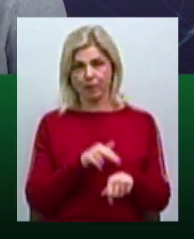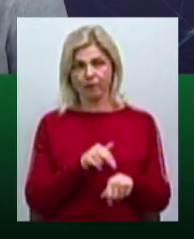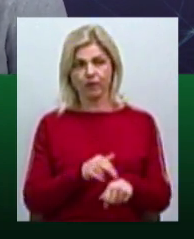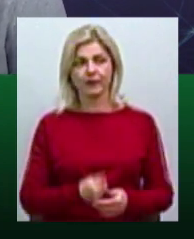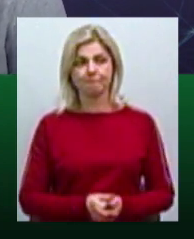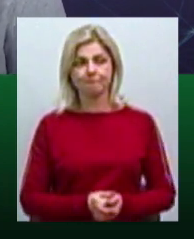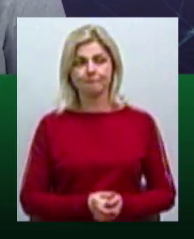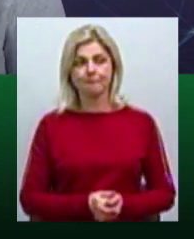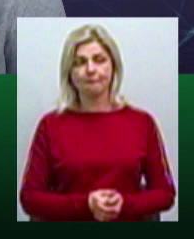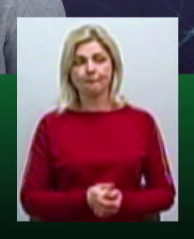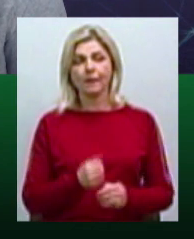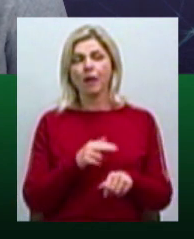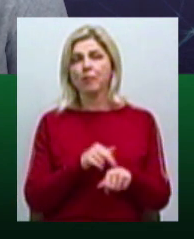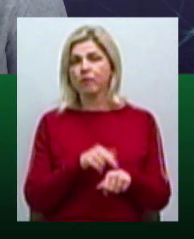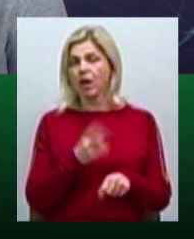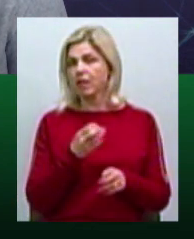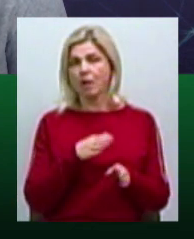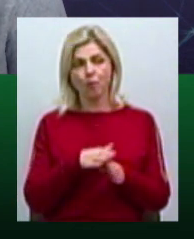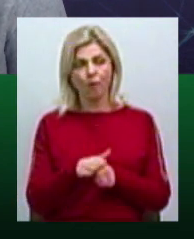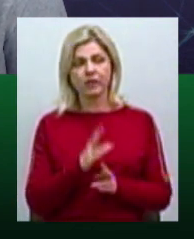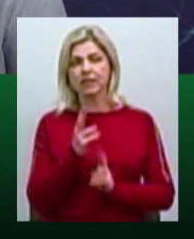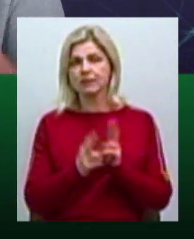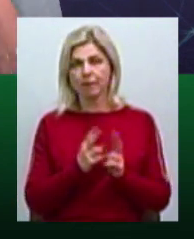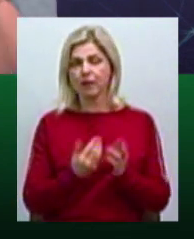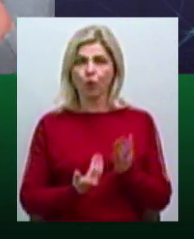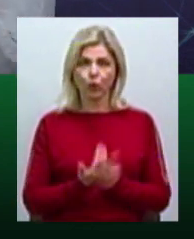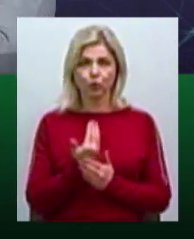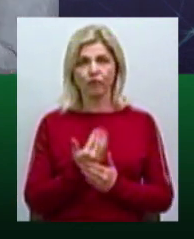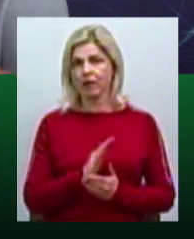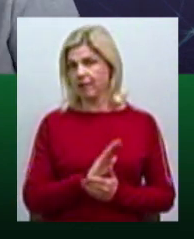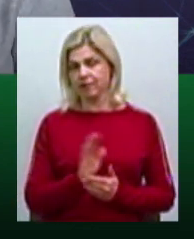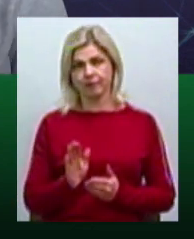Вона відбулася неповно. Тобто зміна, оновлення? Система,